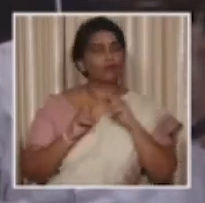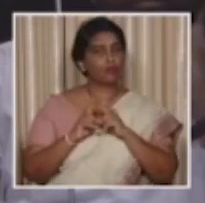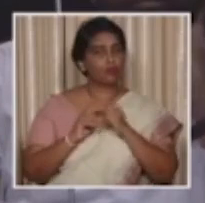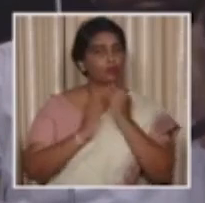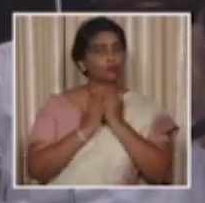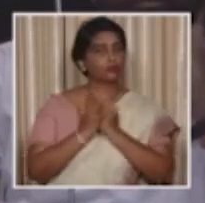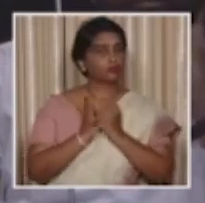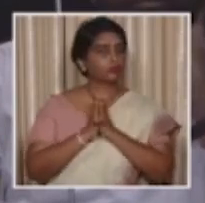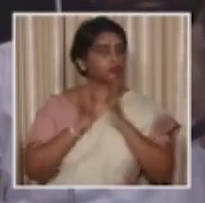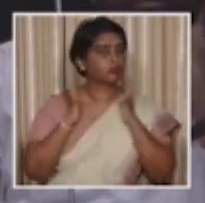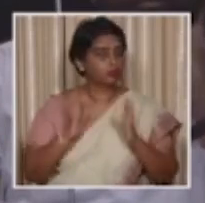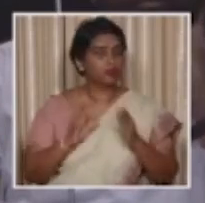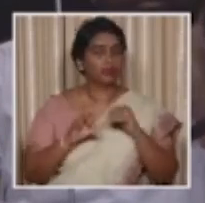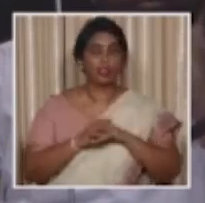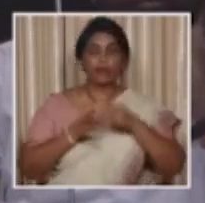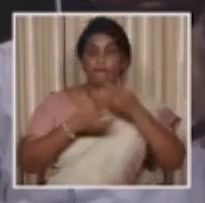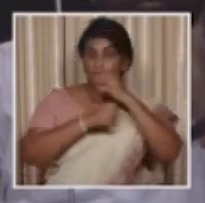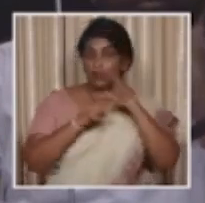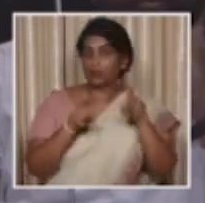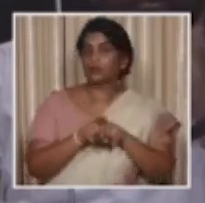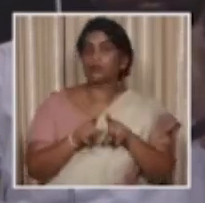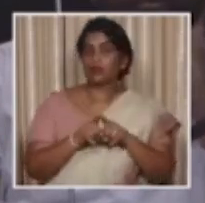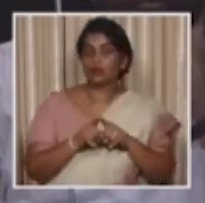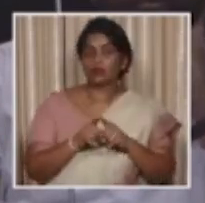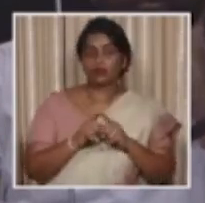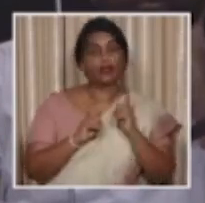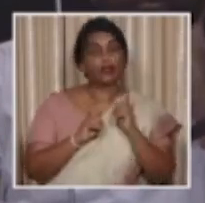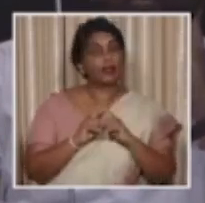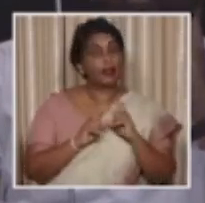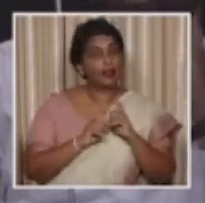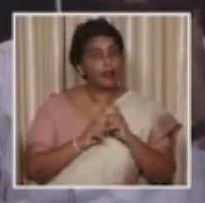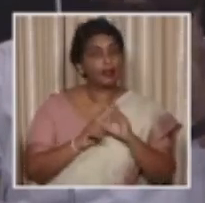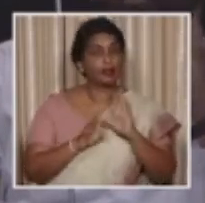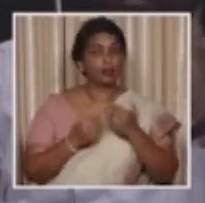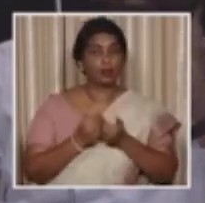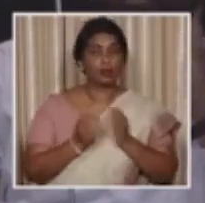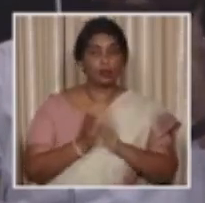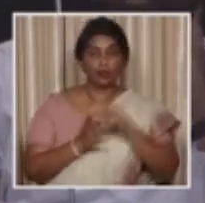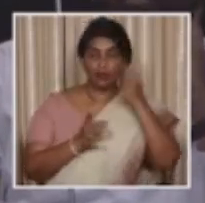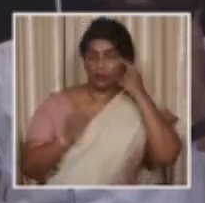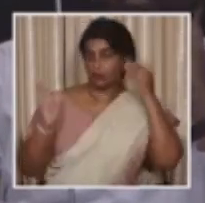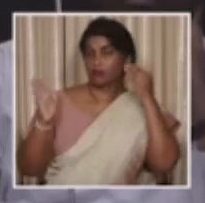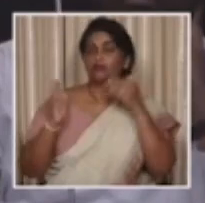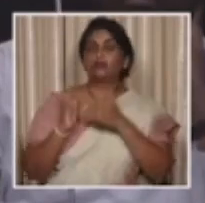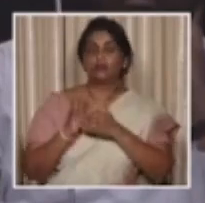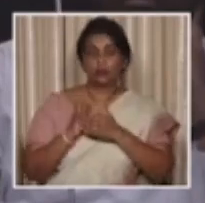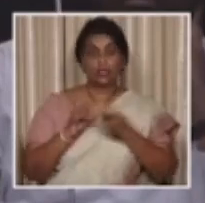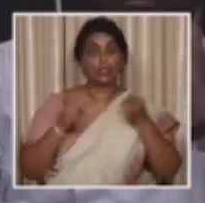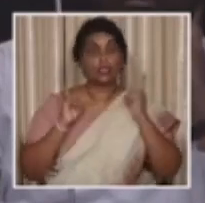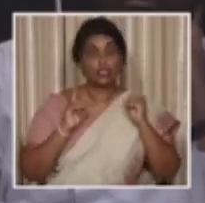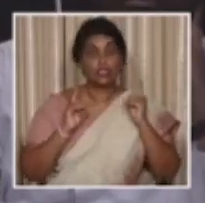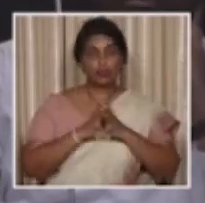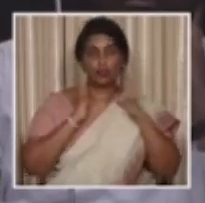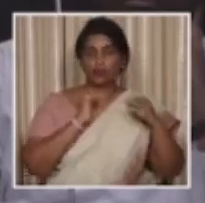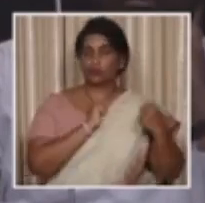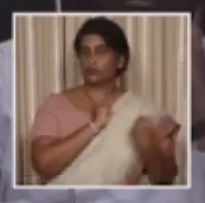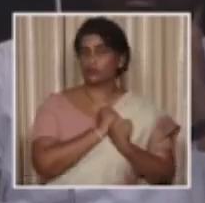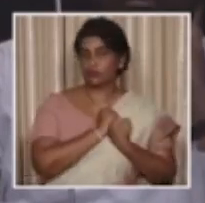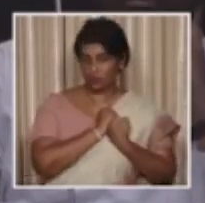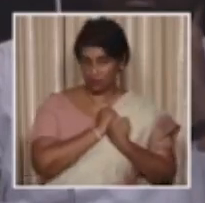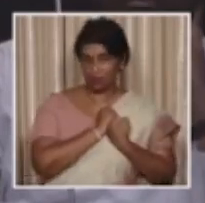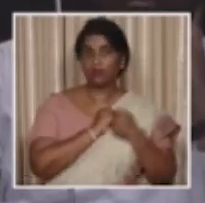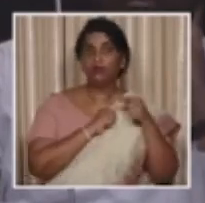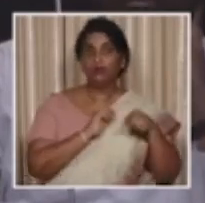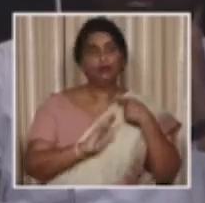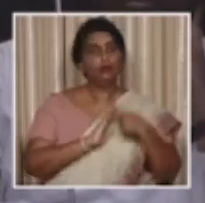කරුණු රාශියක් තුළ විද්‍යාත්මකව අධ්‍යාපනයට තමාගේ හිත වඩාත් යොමුවීමට ක්‍රීඩාව විශාල ශක්තියක් වෙනවා.